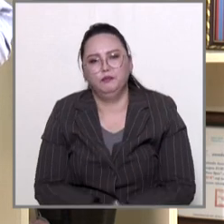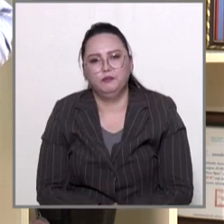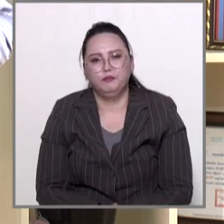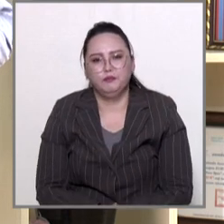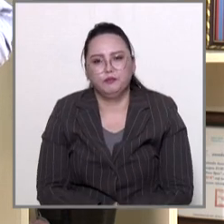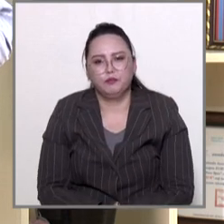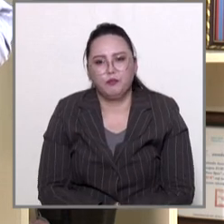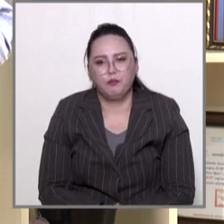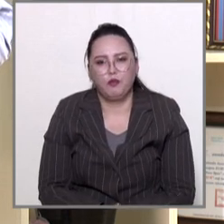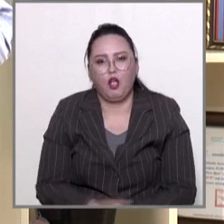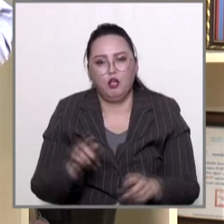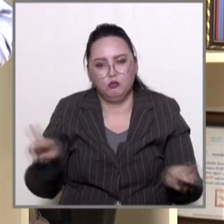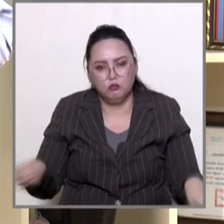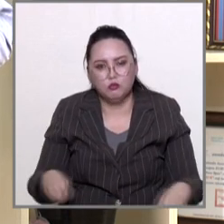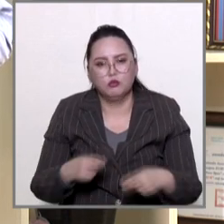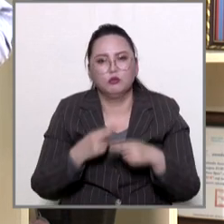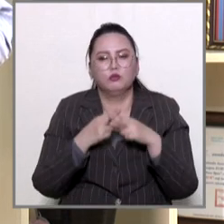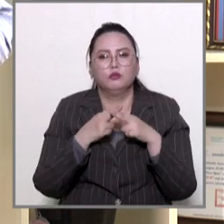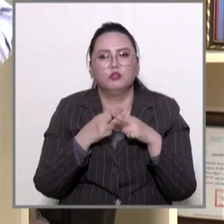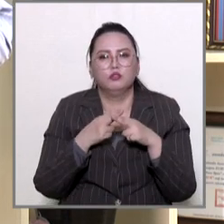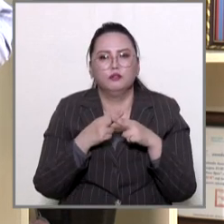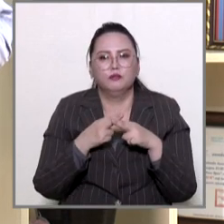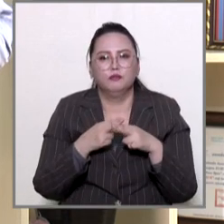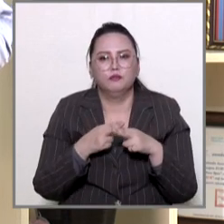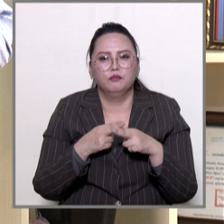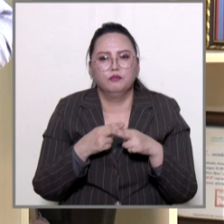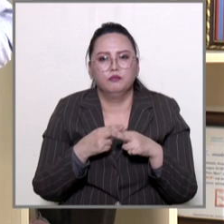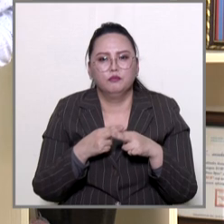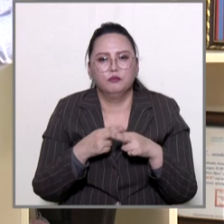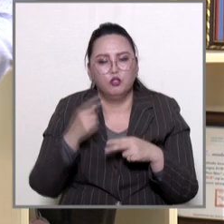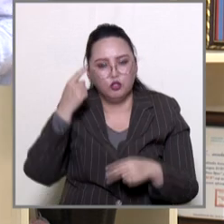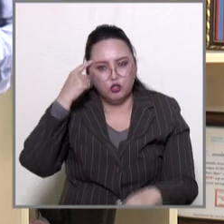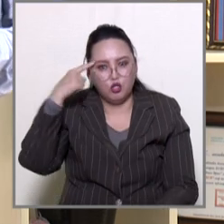бүгдээрээ энэ үйл явдлаас дүгнээд